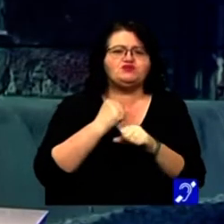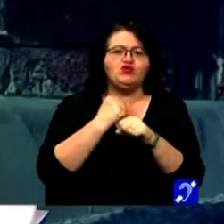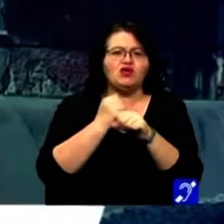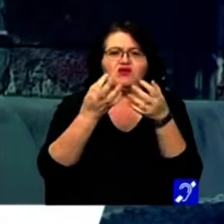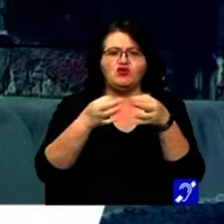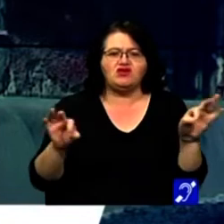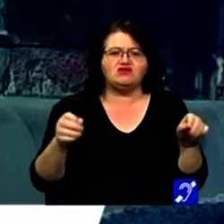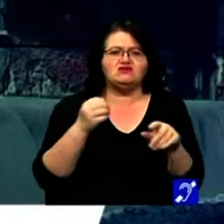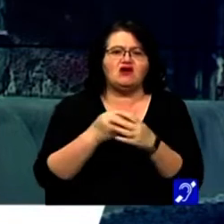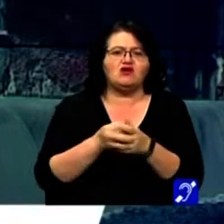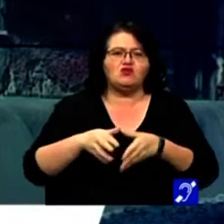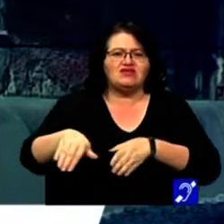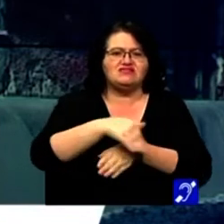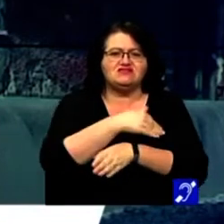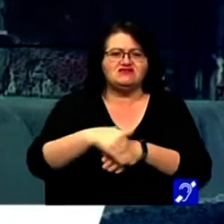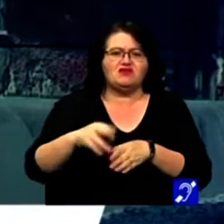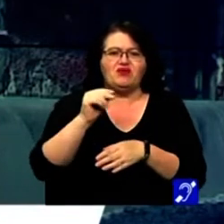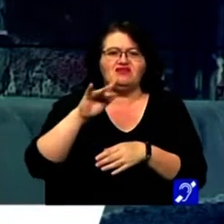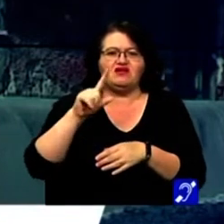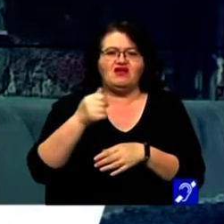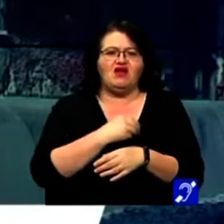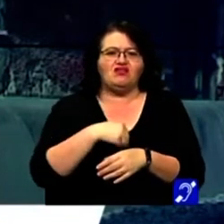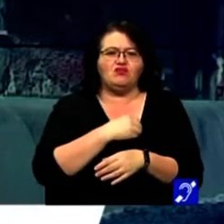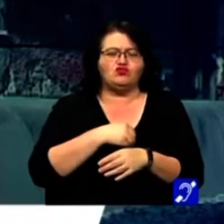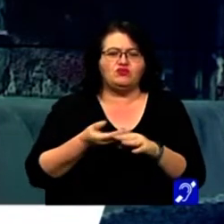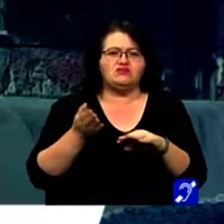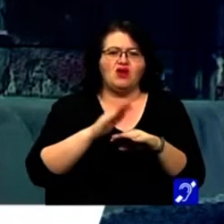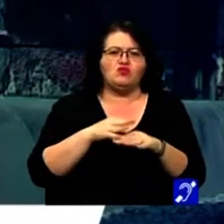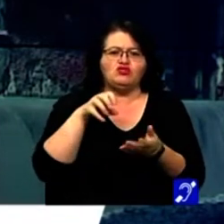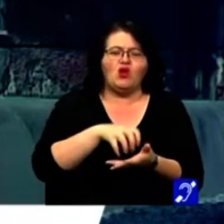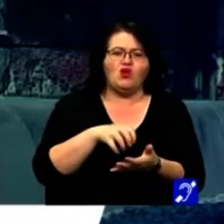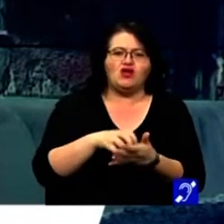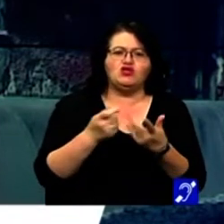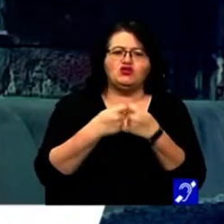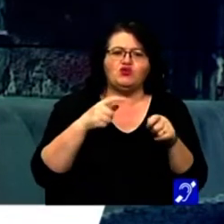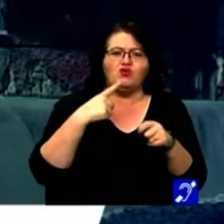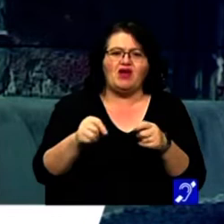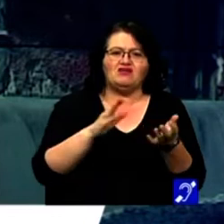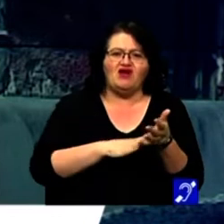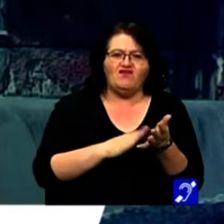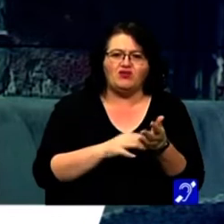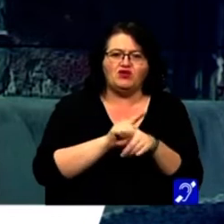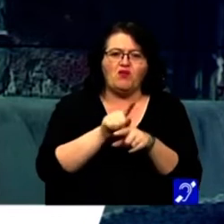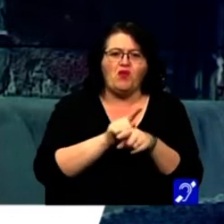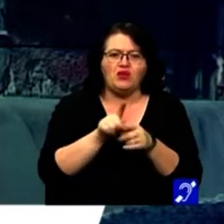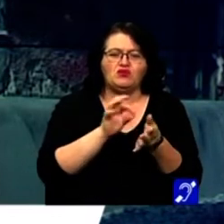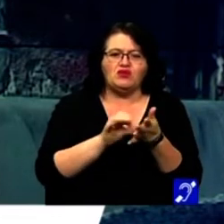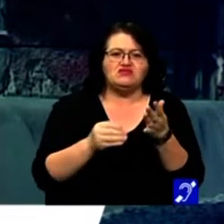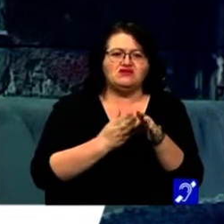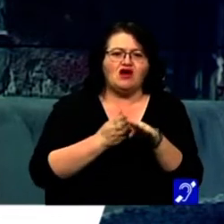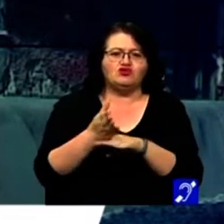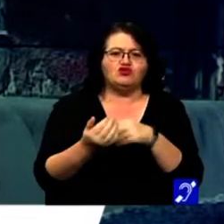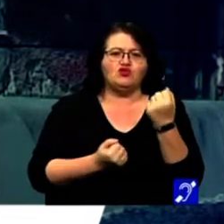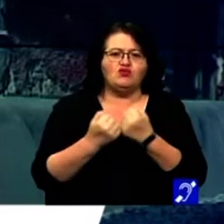Lucrările de modernizare a unei străzi din orașul Petrila nemulțumesc mai mulți localnici. Totul pleacă de la faptul că în momentul de față accesul